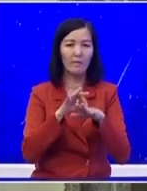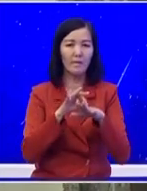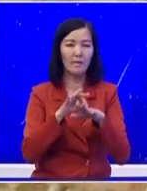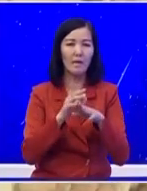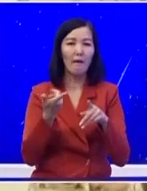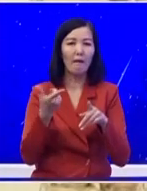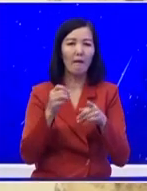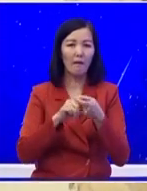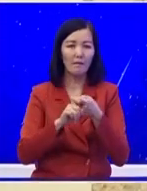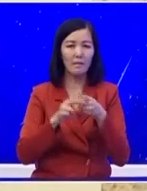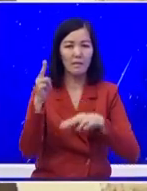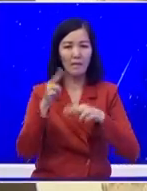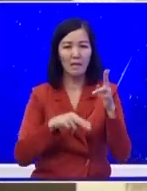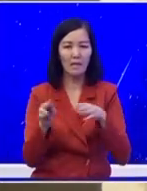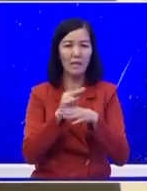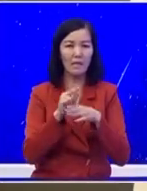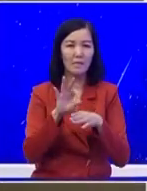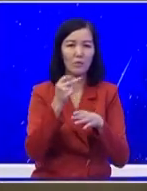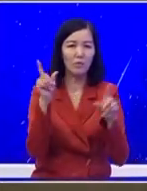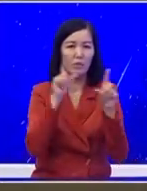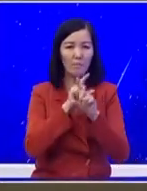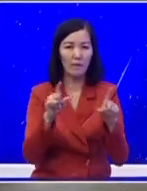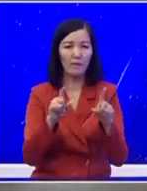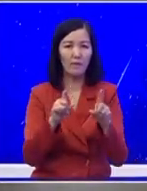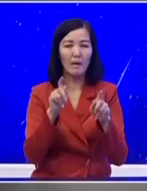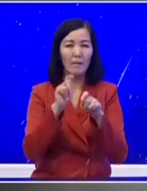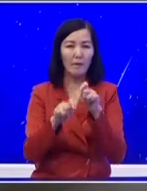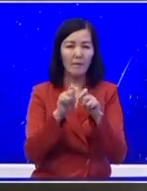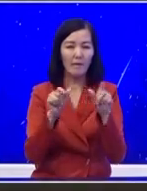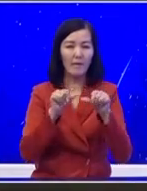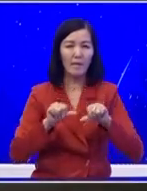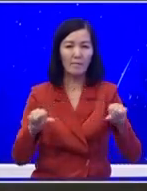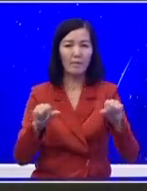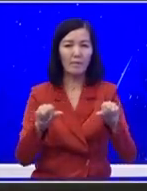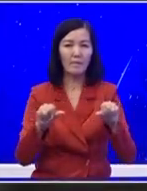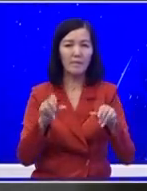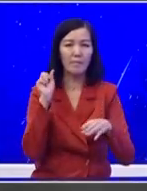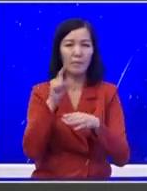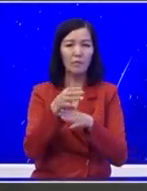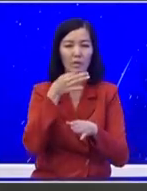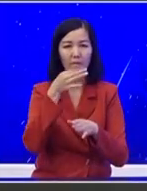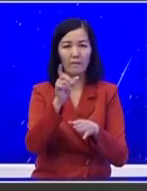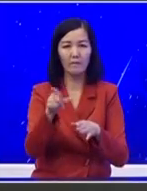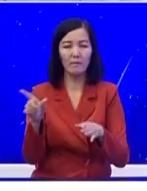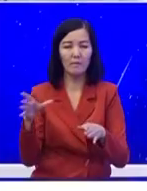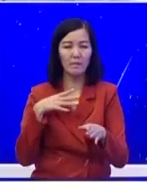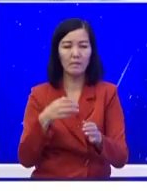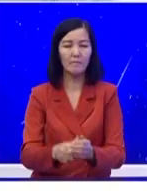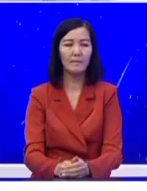топлива, строительству и реконструкции социальных объектов. В ходе проверки комиссии даны соответствующие поручения ответственным лицам.